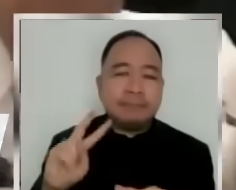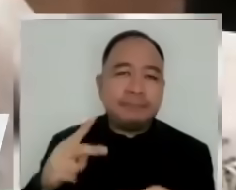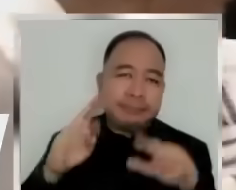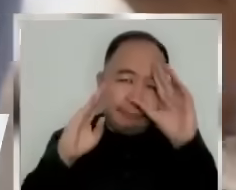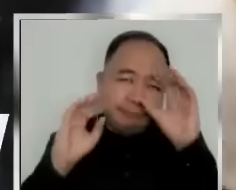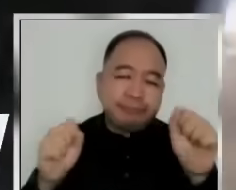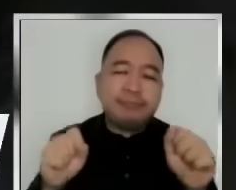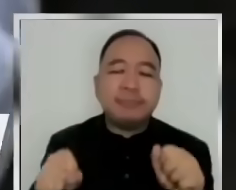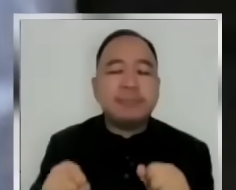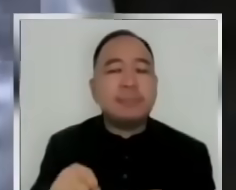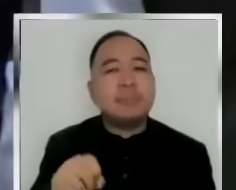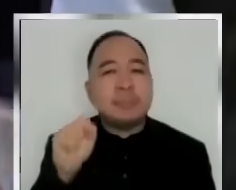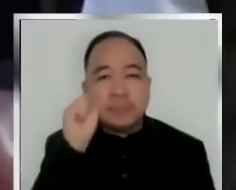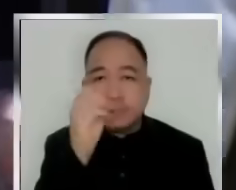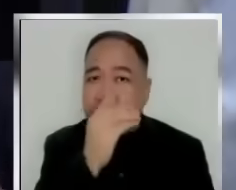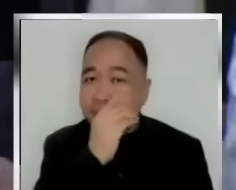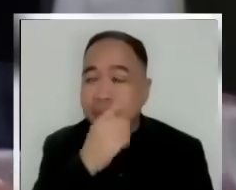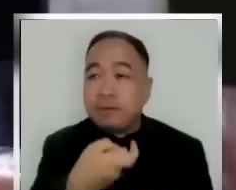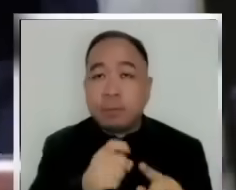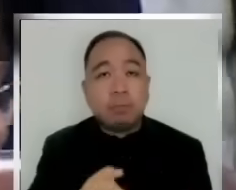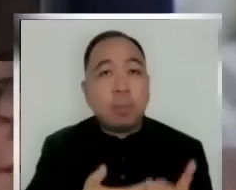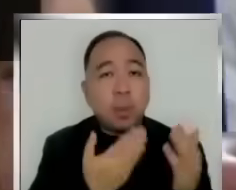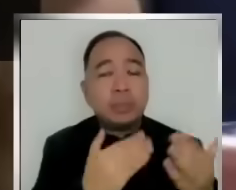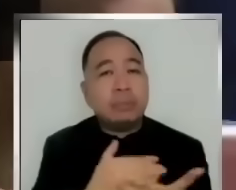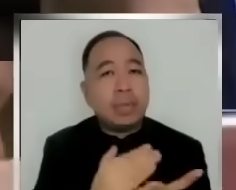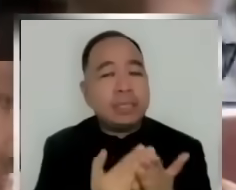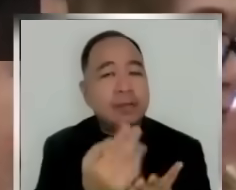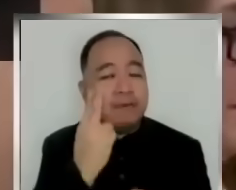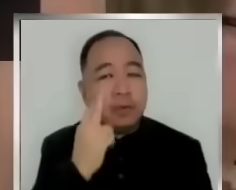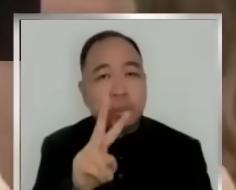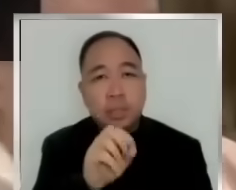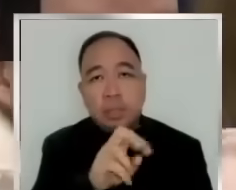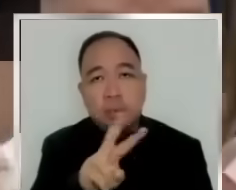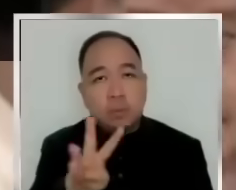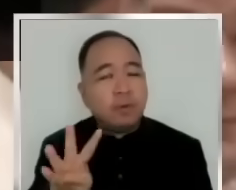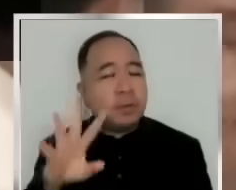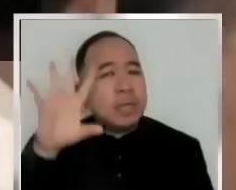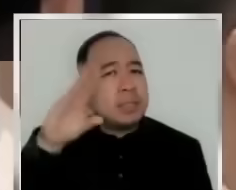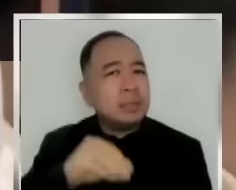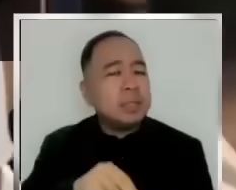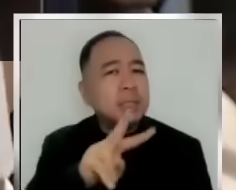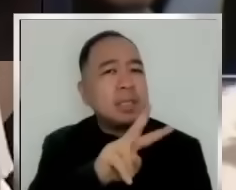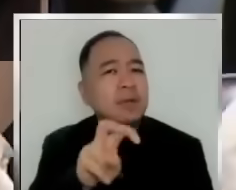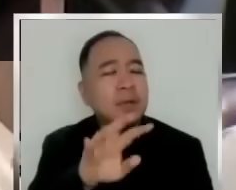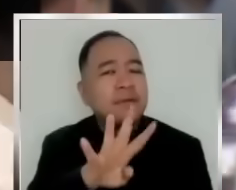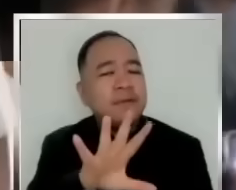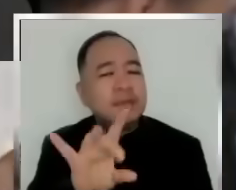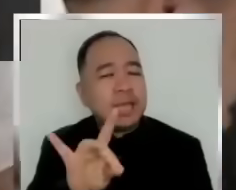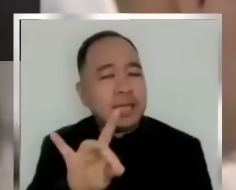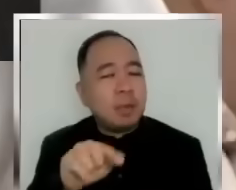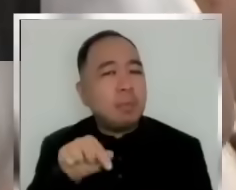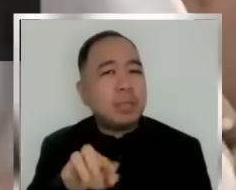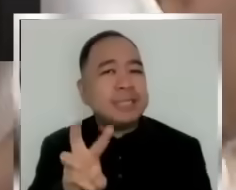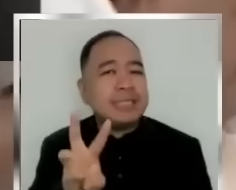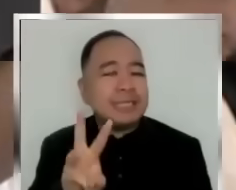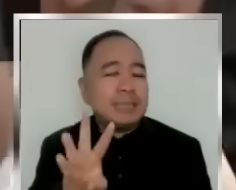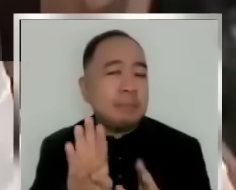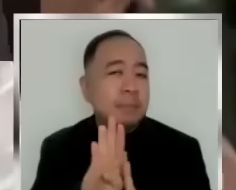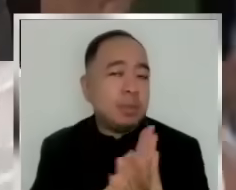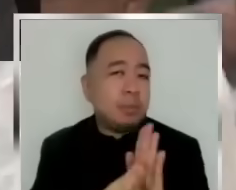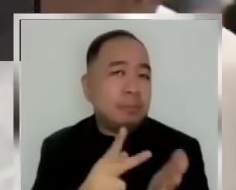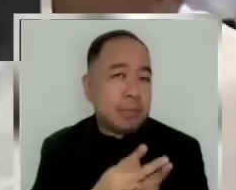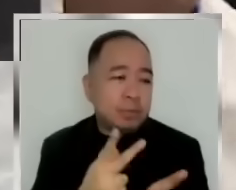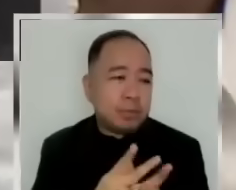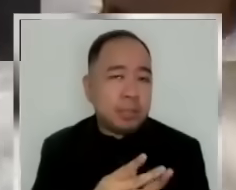sa proposed budget para sa 2024, umaabot sa 758.60 billion pesos ang pondo. Mas mataas ito